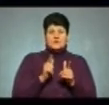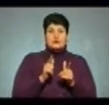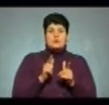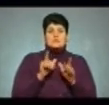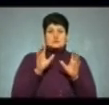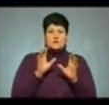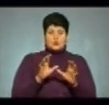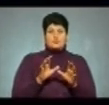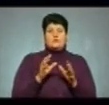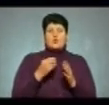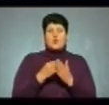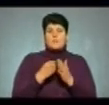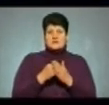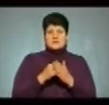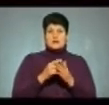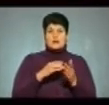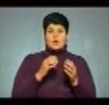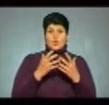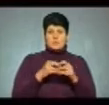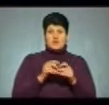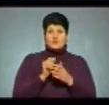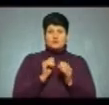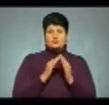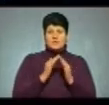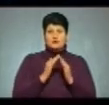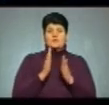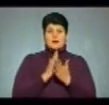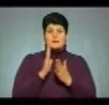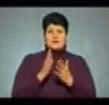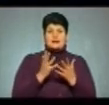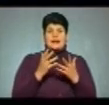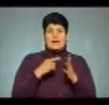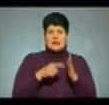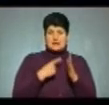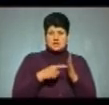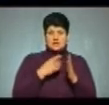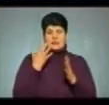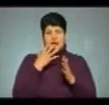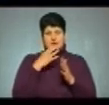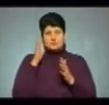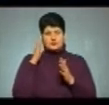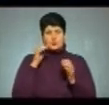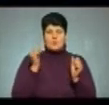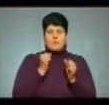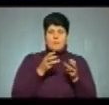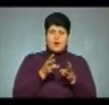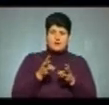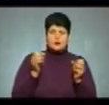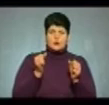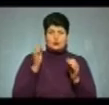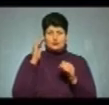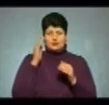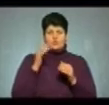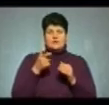кожен багатоквартирний будинок має бути обладнаний лічильником на гаряче водопостачання, на опалення, на холодну воду. Значить, за